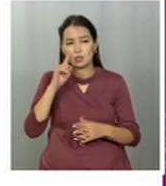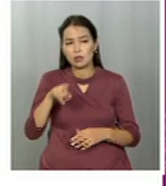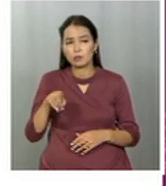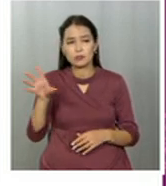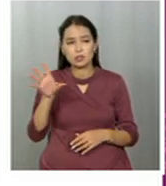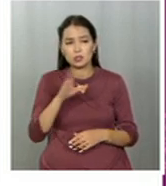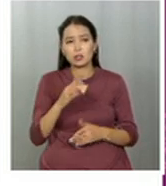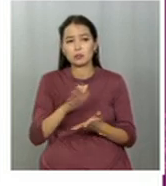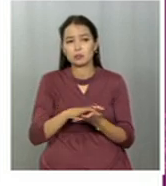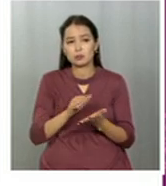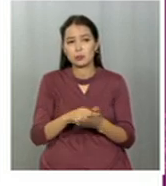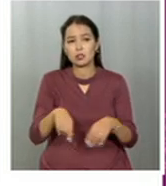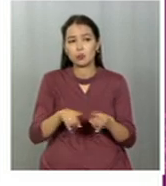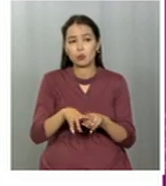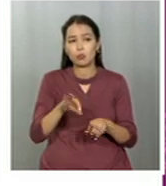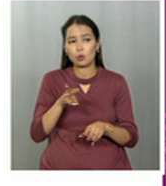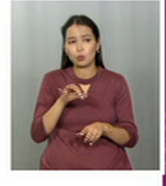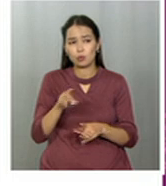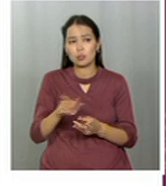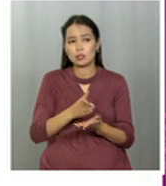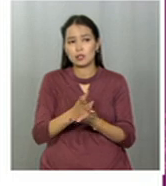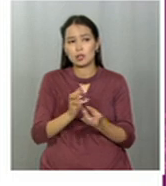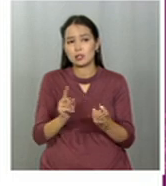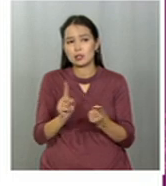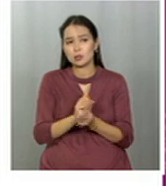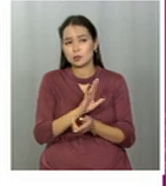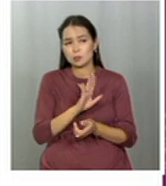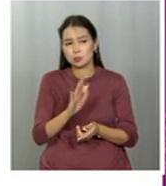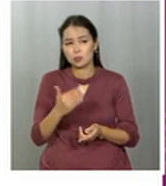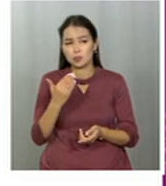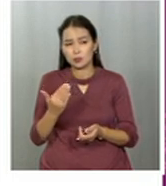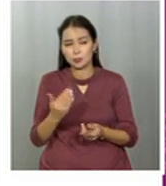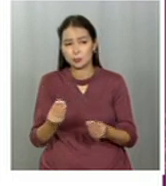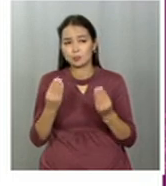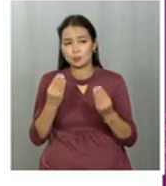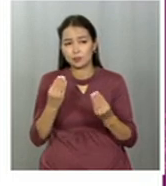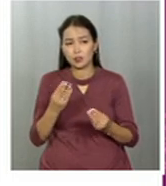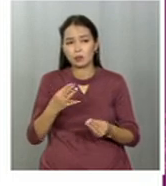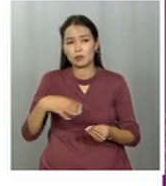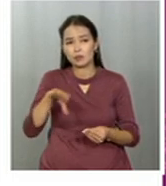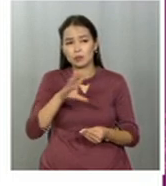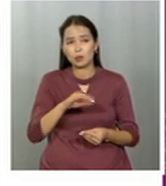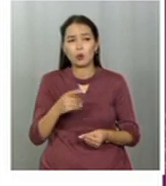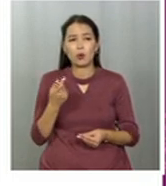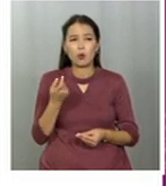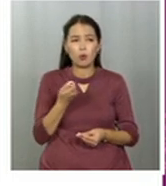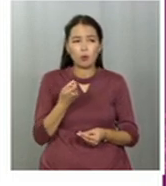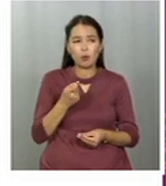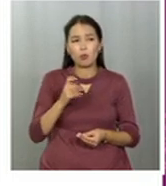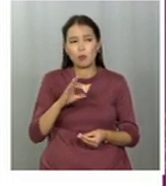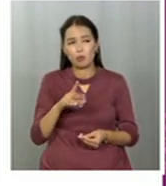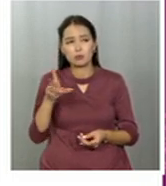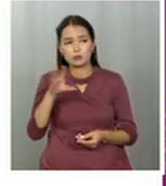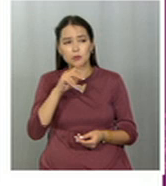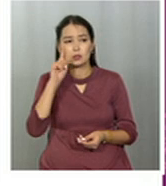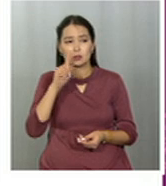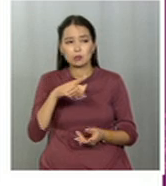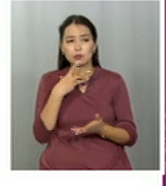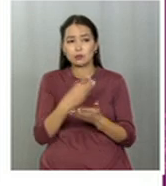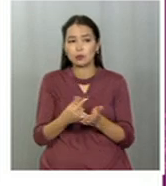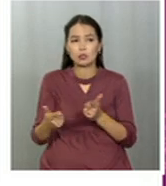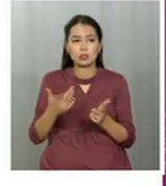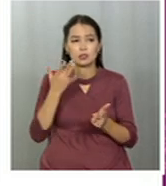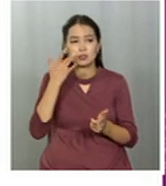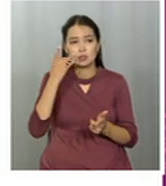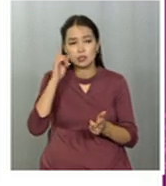заслужил неизменной приветливостью ко всем, кого он хоть мало-мальски знал, своей готовностью всегда что-то сделать для любого,